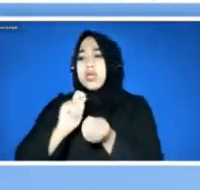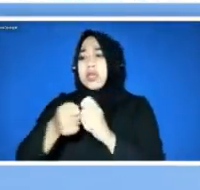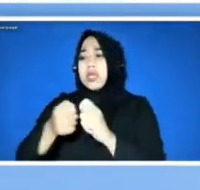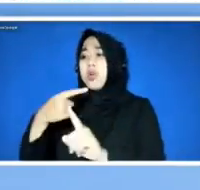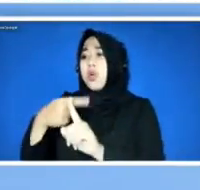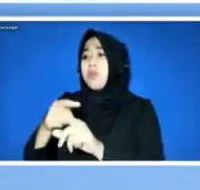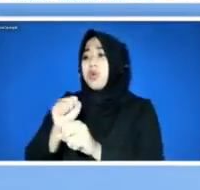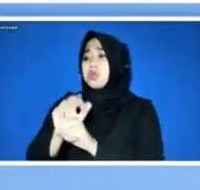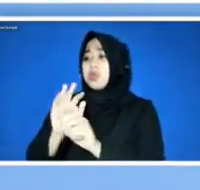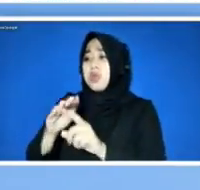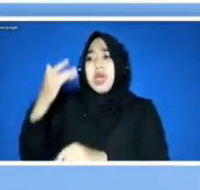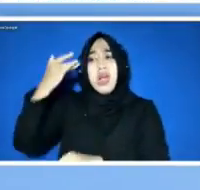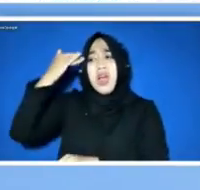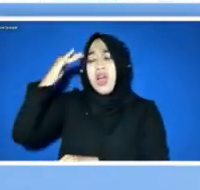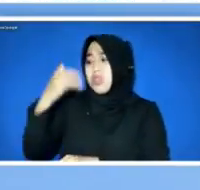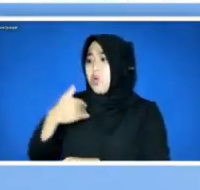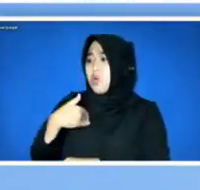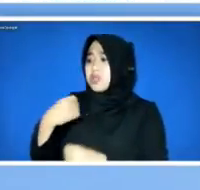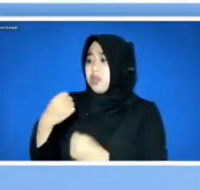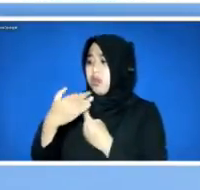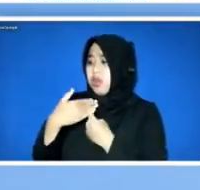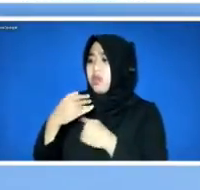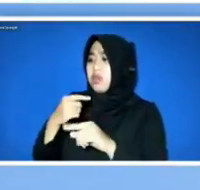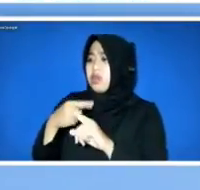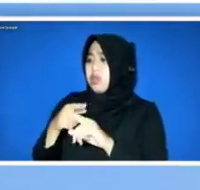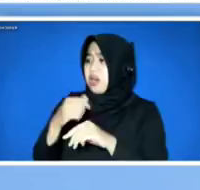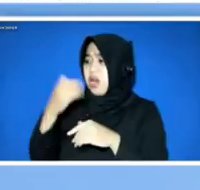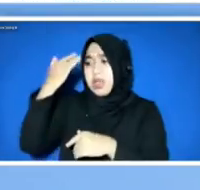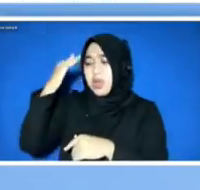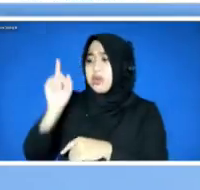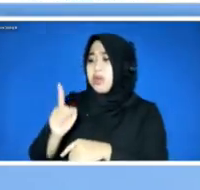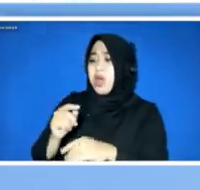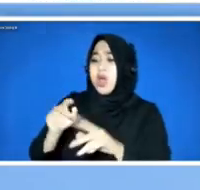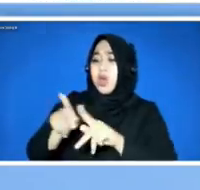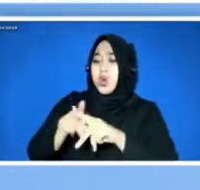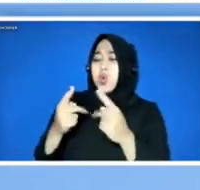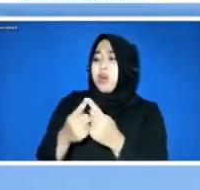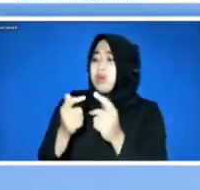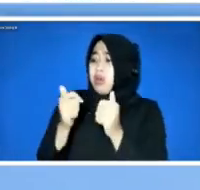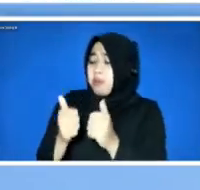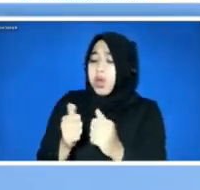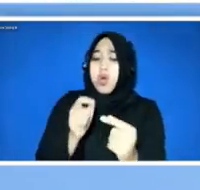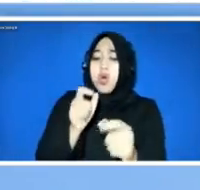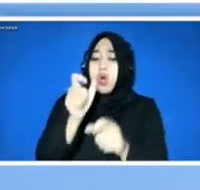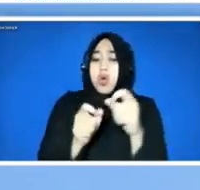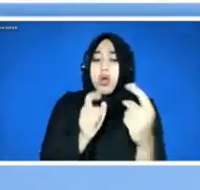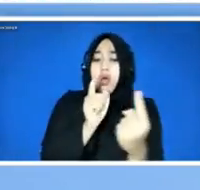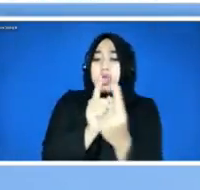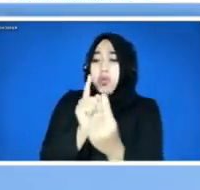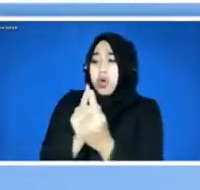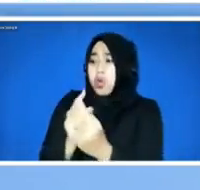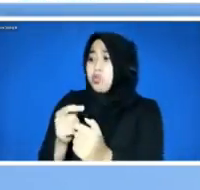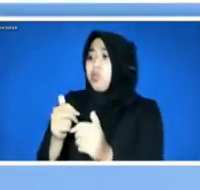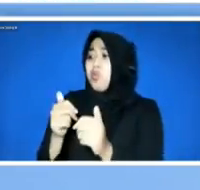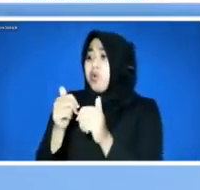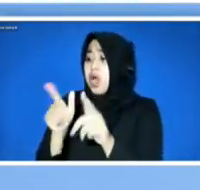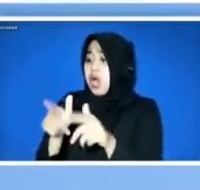tahu dia dapat dari mana, seluruh keluarganya baik-baik saja, seluruh orang yang dia temui juga baik-baik saja, tapi kemudian